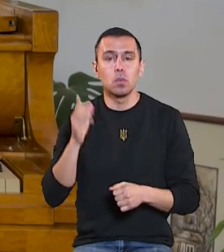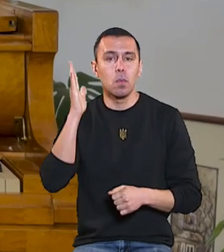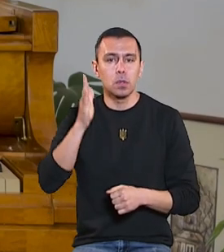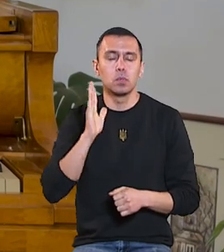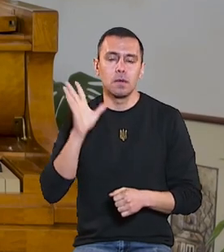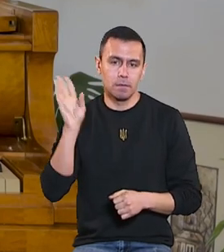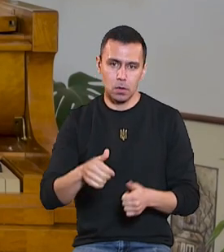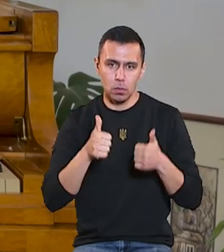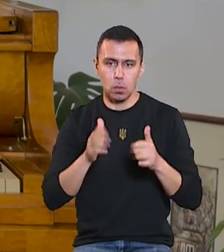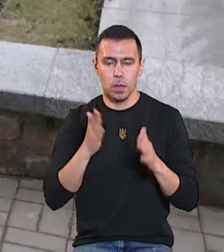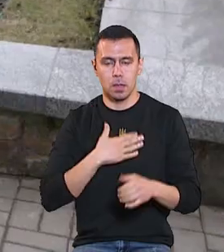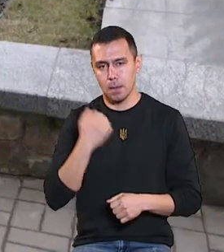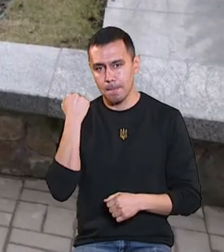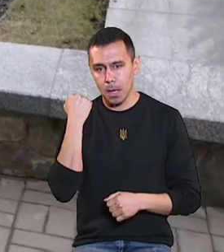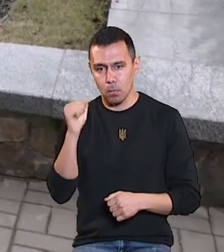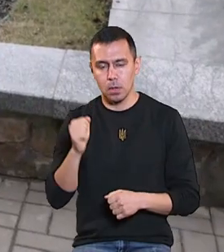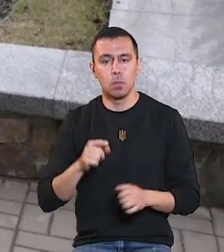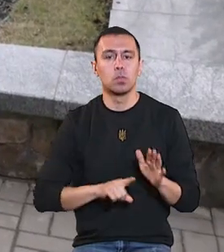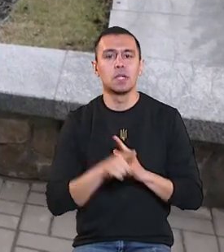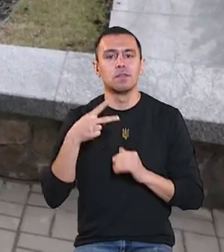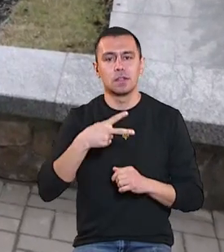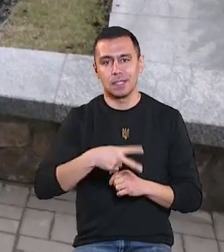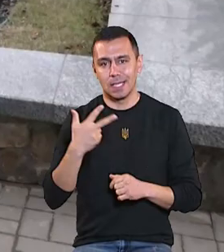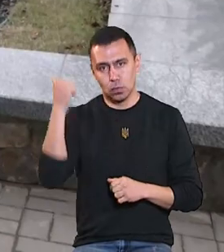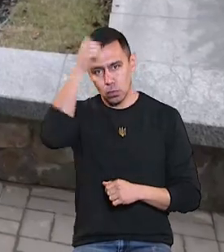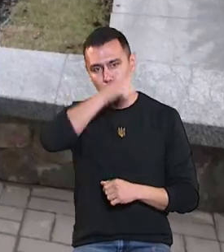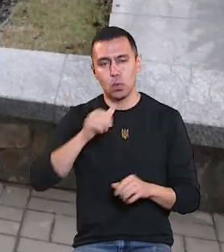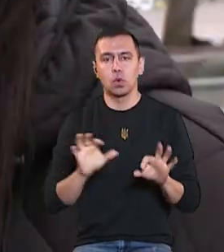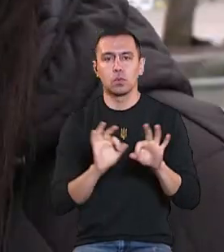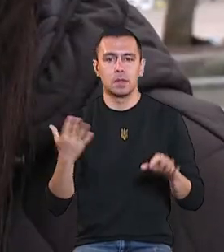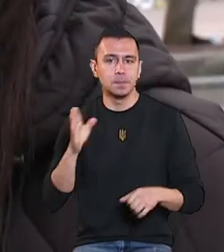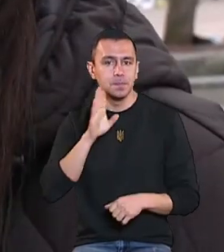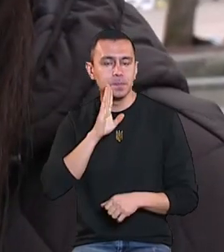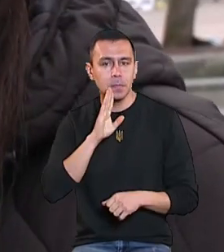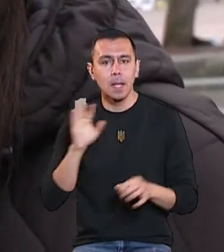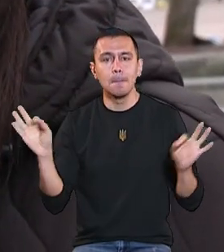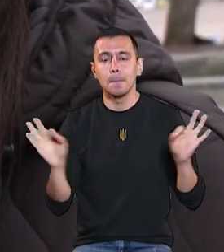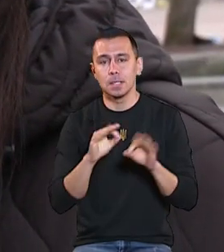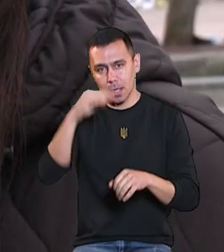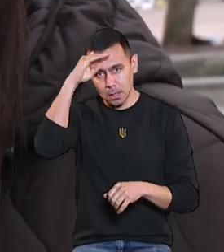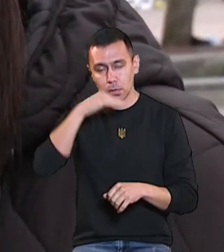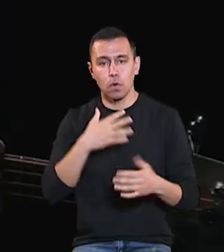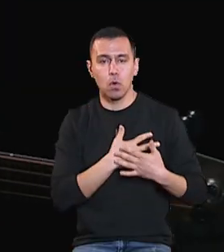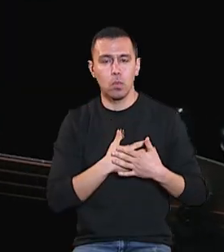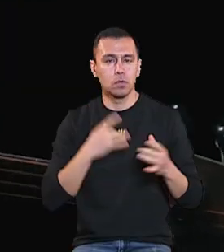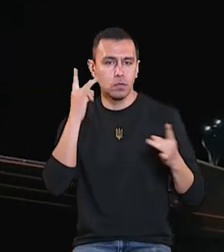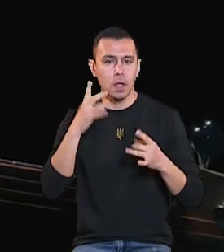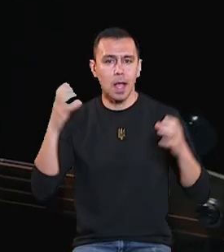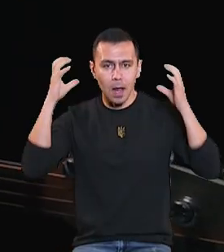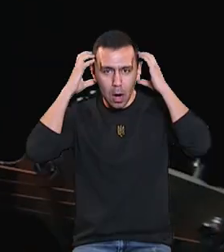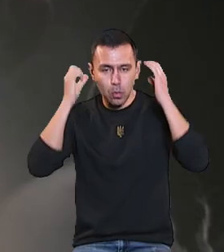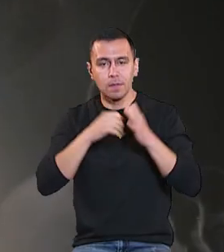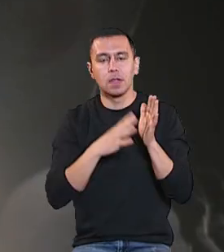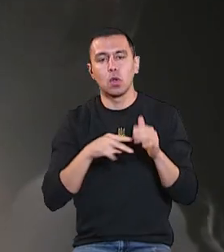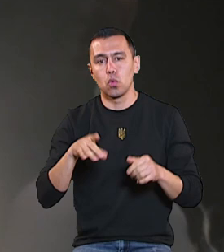буде все добре, буде наша перемога. З 2023 року, розповіла Тамара Яніна, пісня «Таткова любов» звучала на радіо. 19